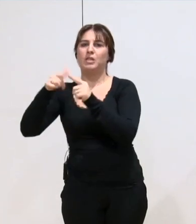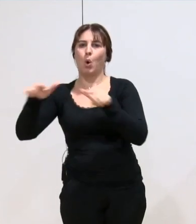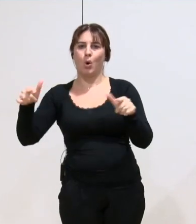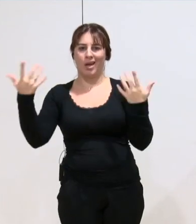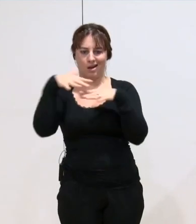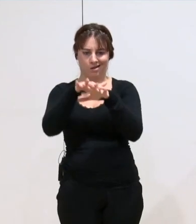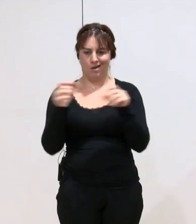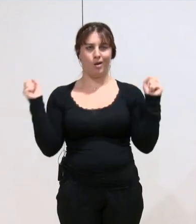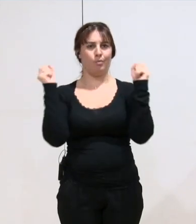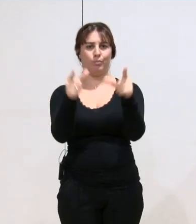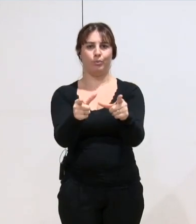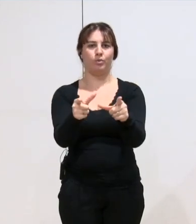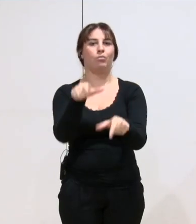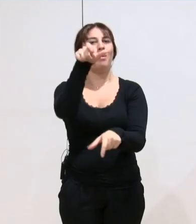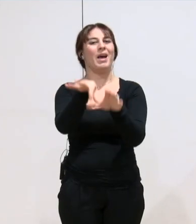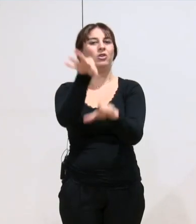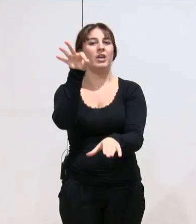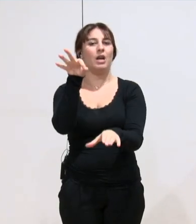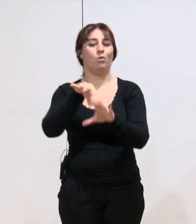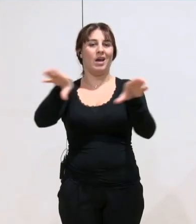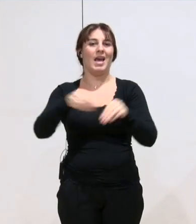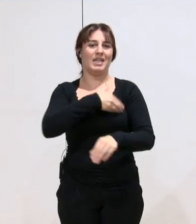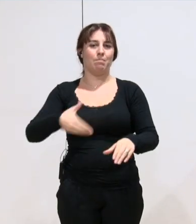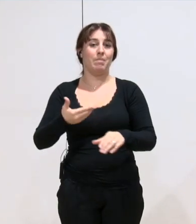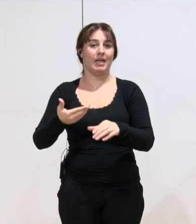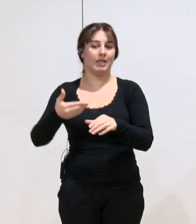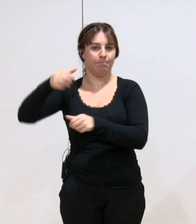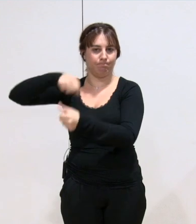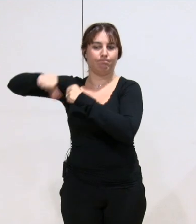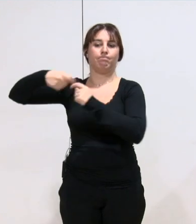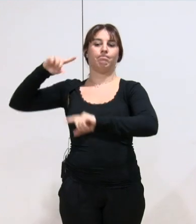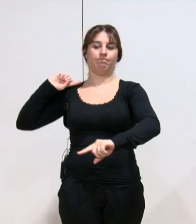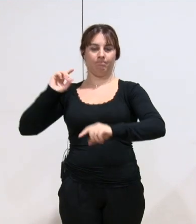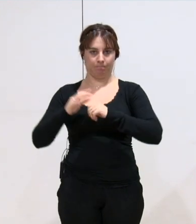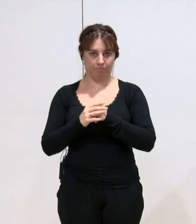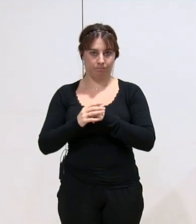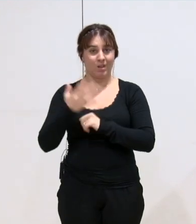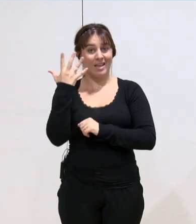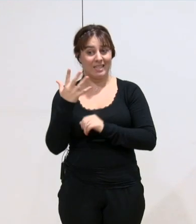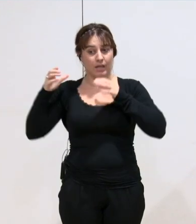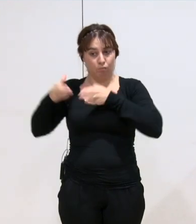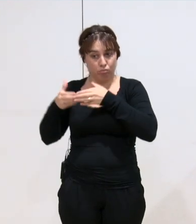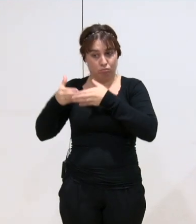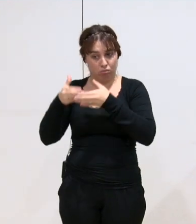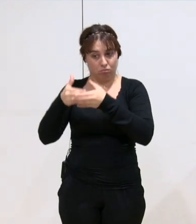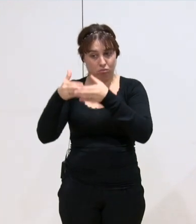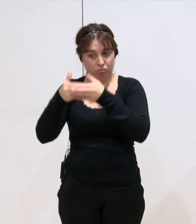élu du mandat précédent. Donc la mission s'est réunie au cours de 5 séances de travail.